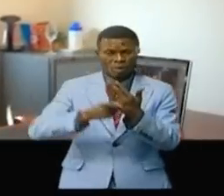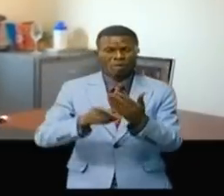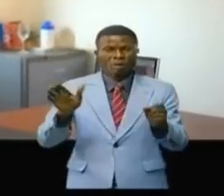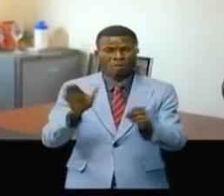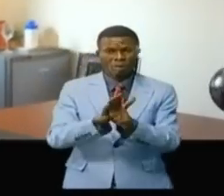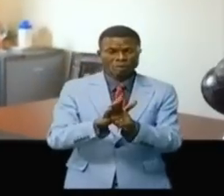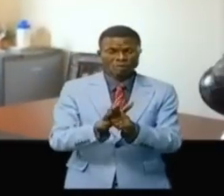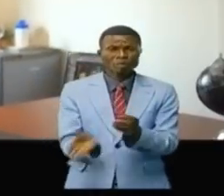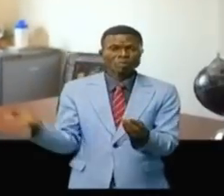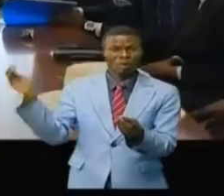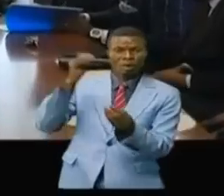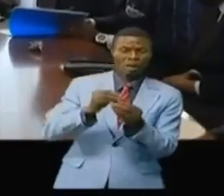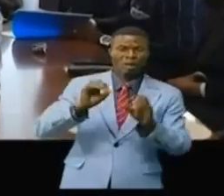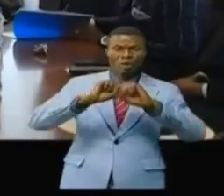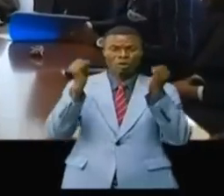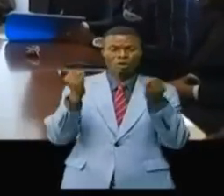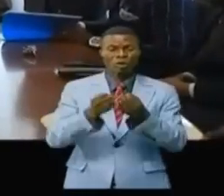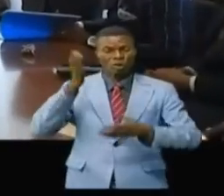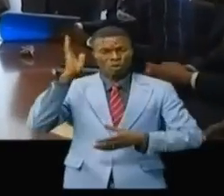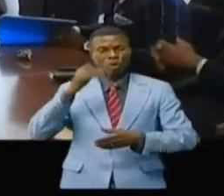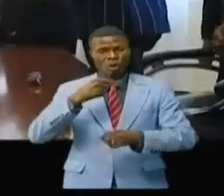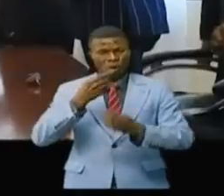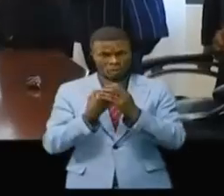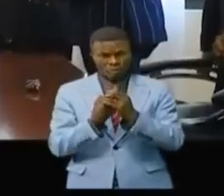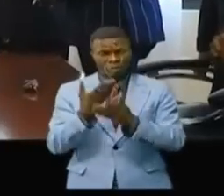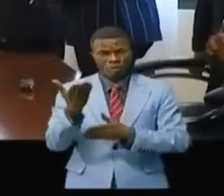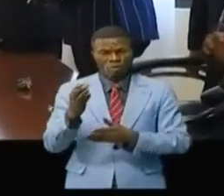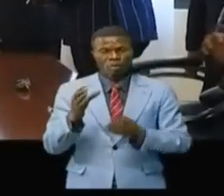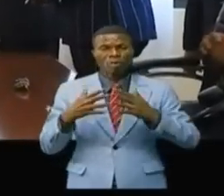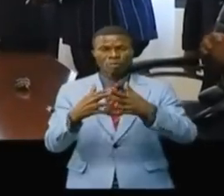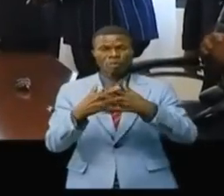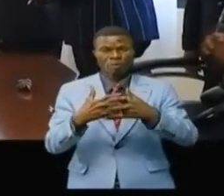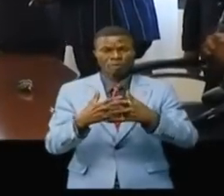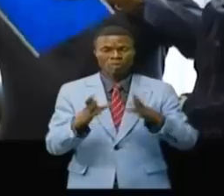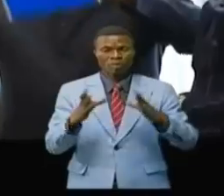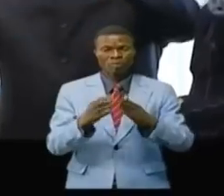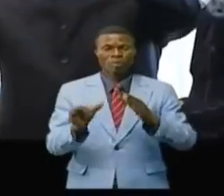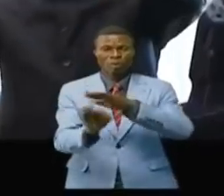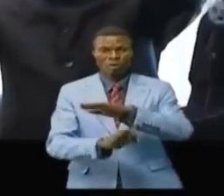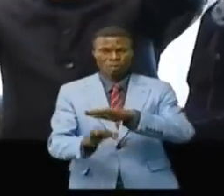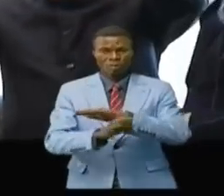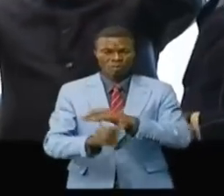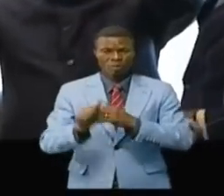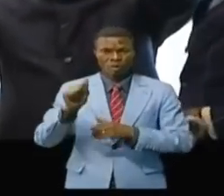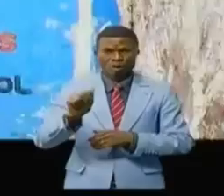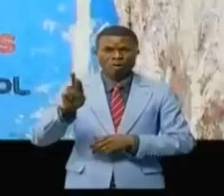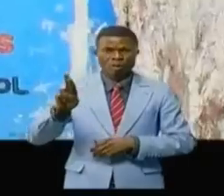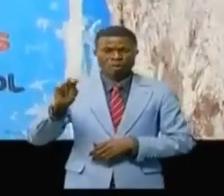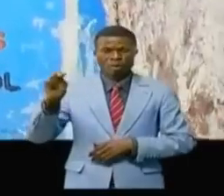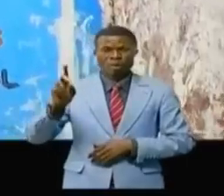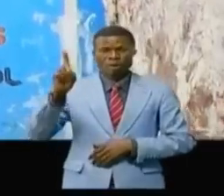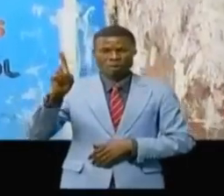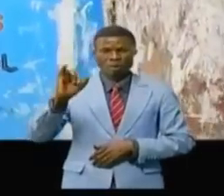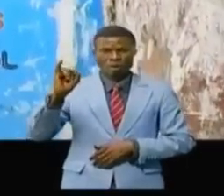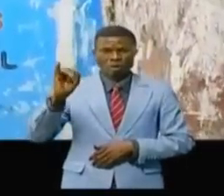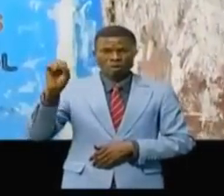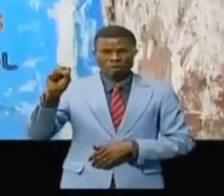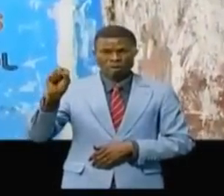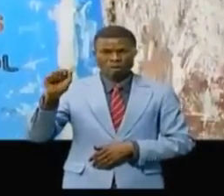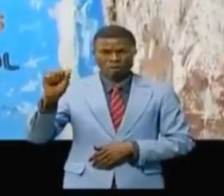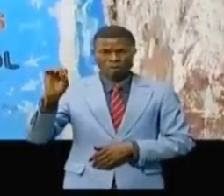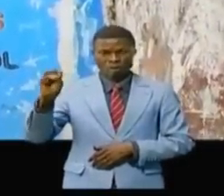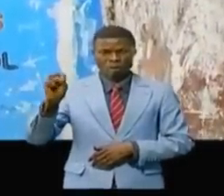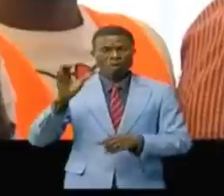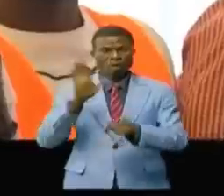de réinsertion sociale est en marche. En collaboration avec la Fondation Arthur Dissassi, une gamme variée d'offres